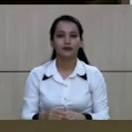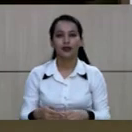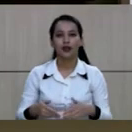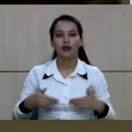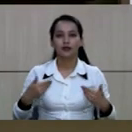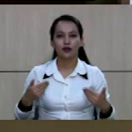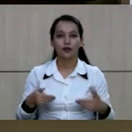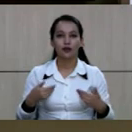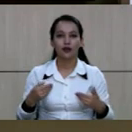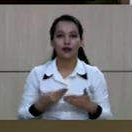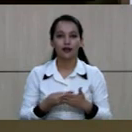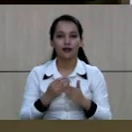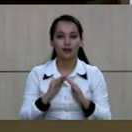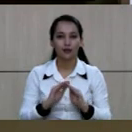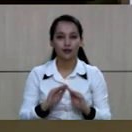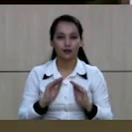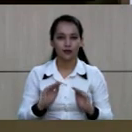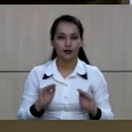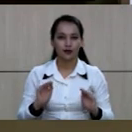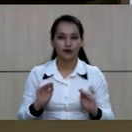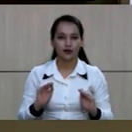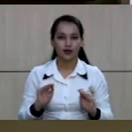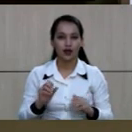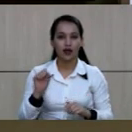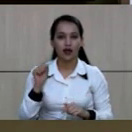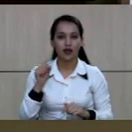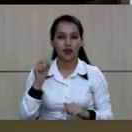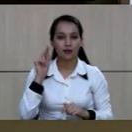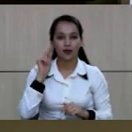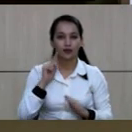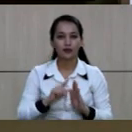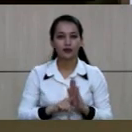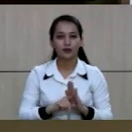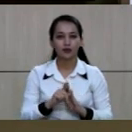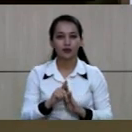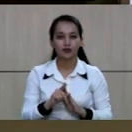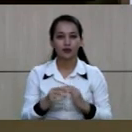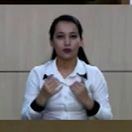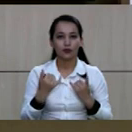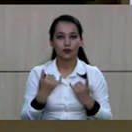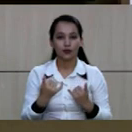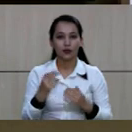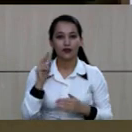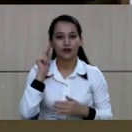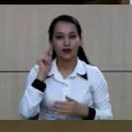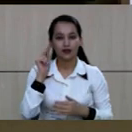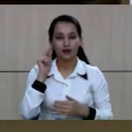Assalomu alaykum, aziz o'quvchilar. Adabiyot darsimizni boshlaymiz. Bugungi darsimizda siz